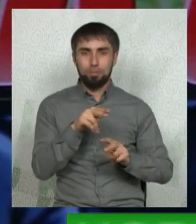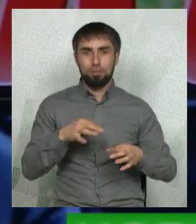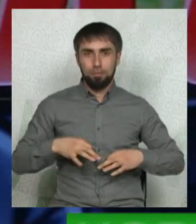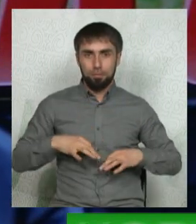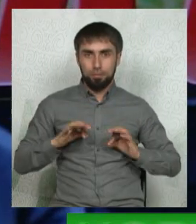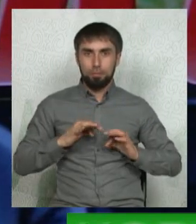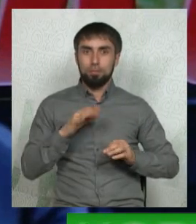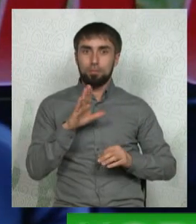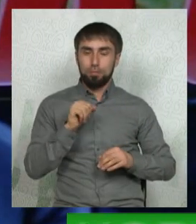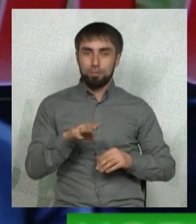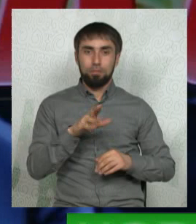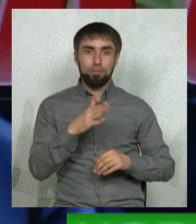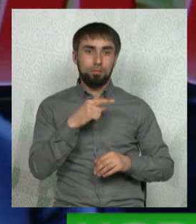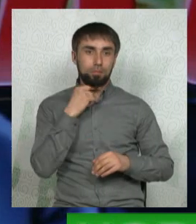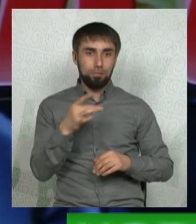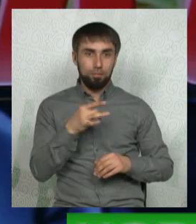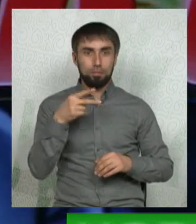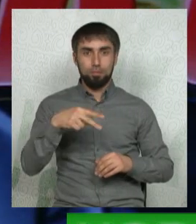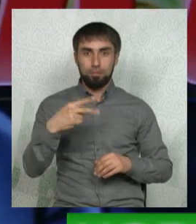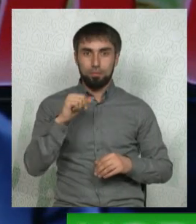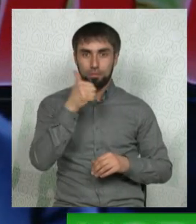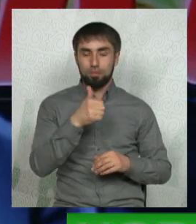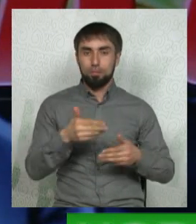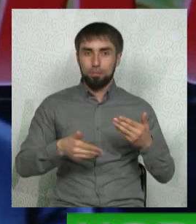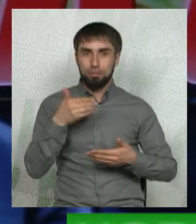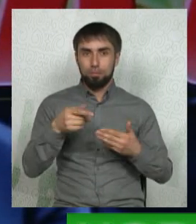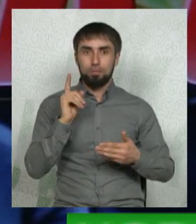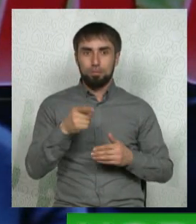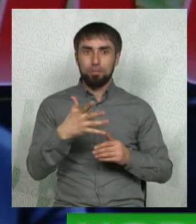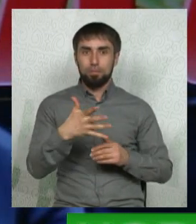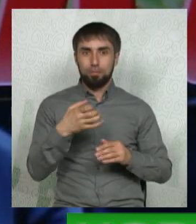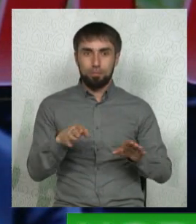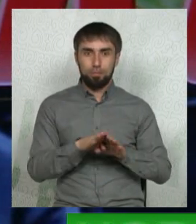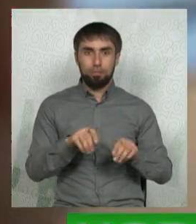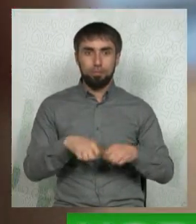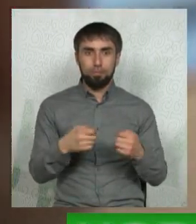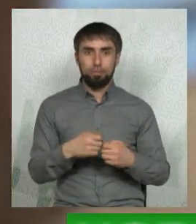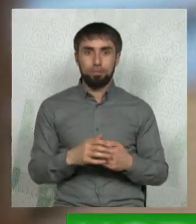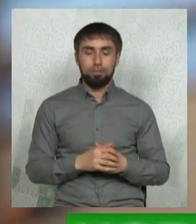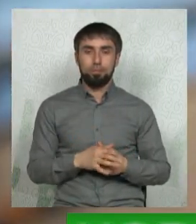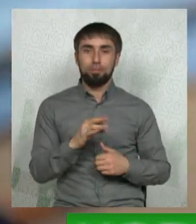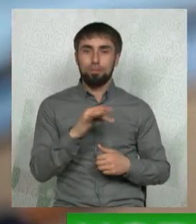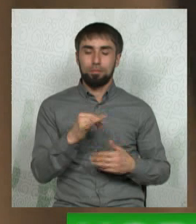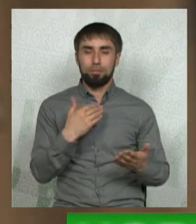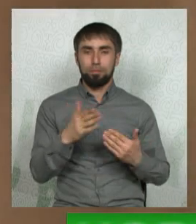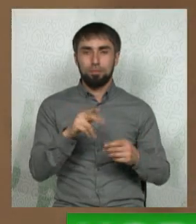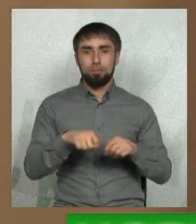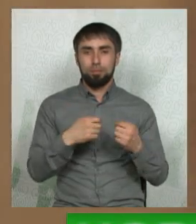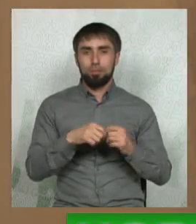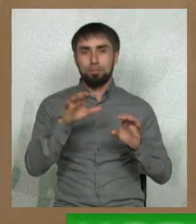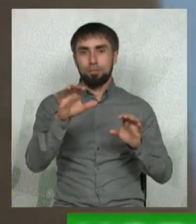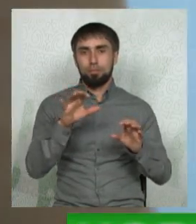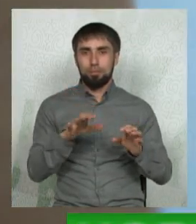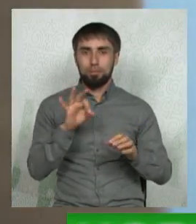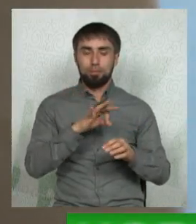Ингушетии. Так, в республике за 2020 год выявлено 1500 таких нарушений. Они относятся к нарушениям